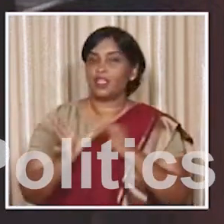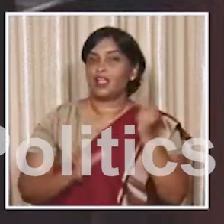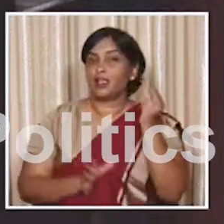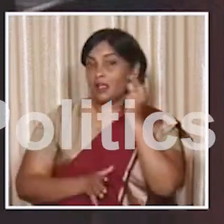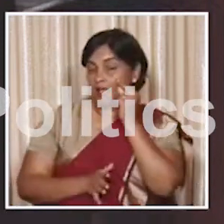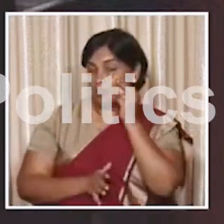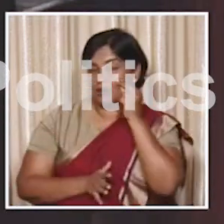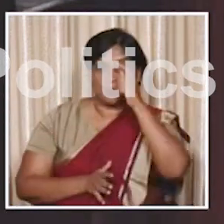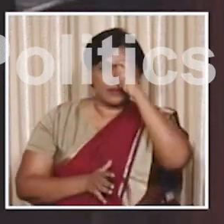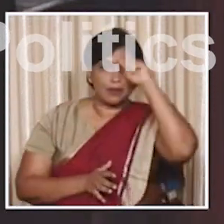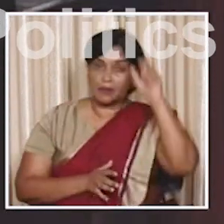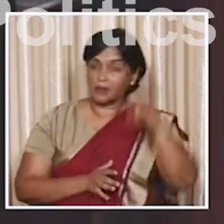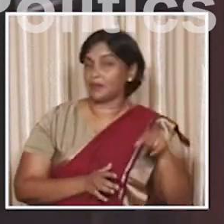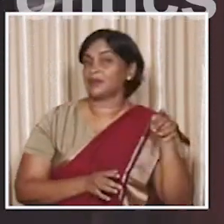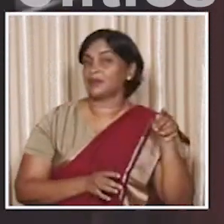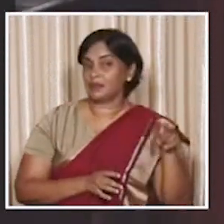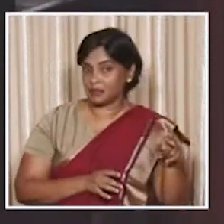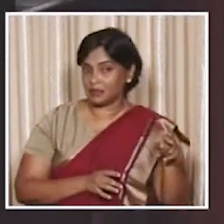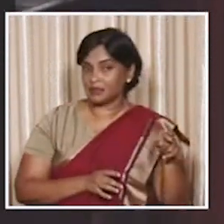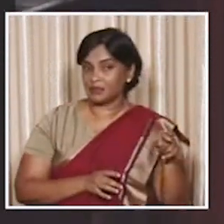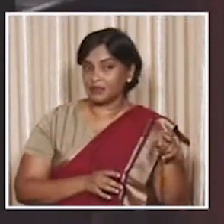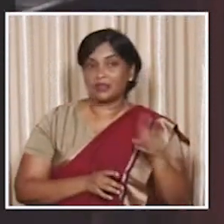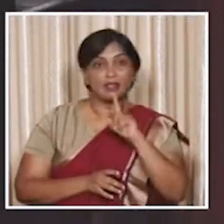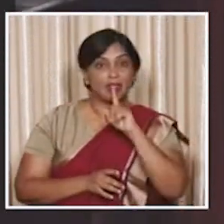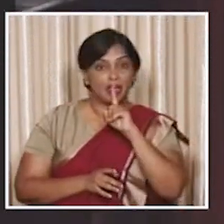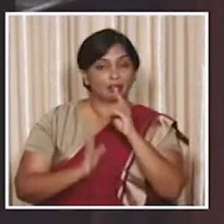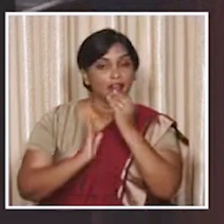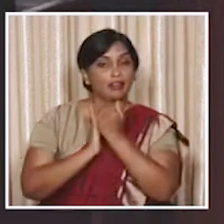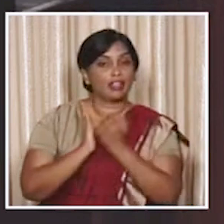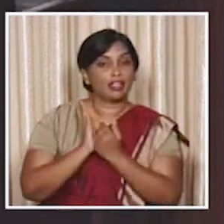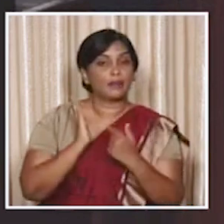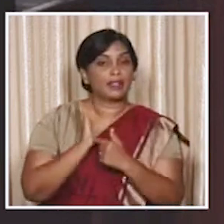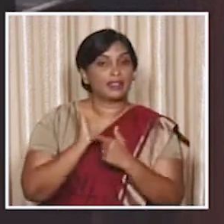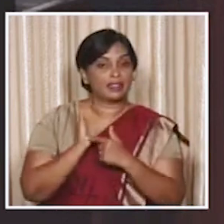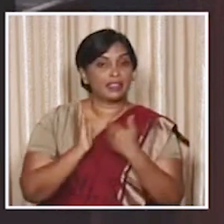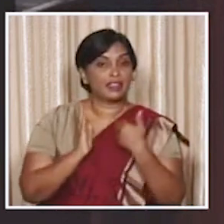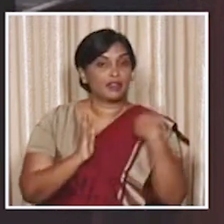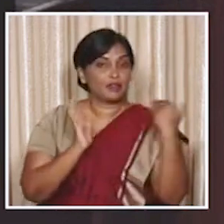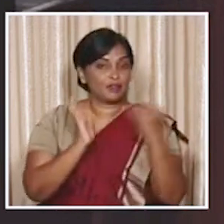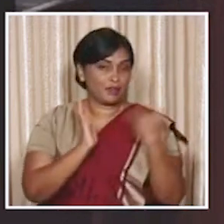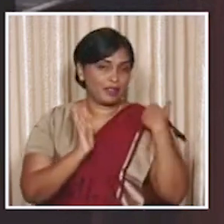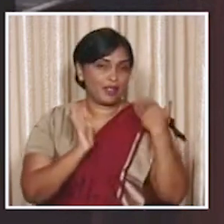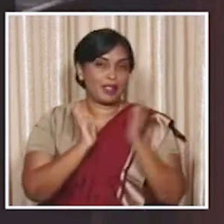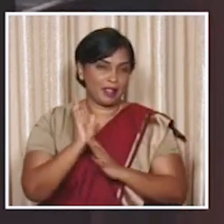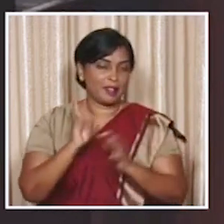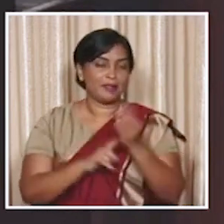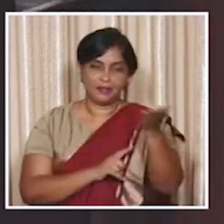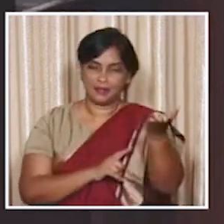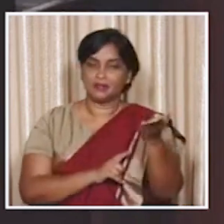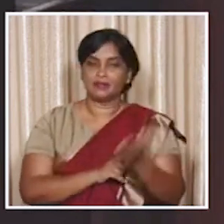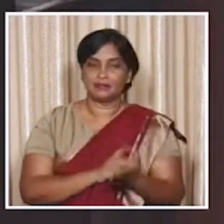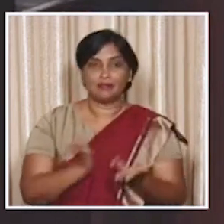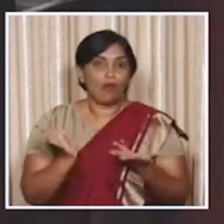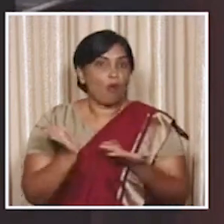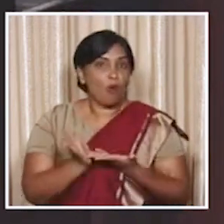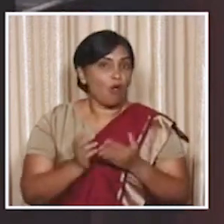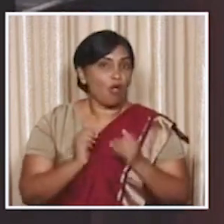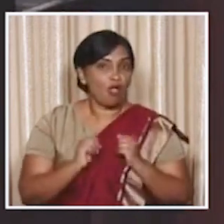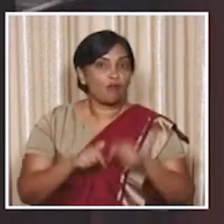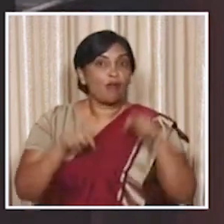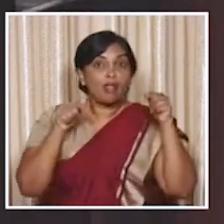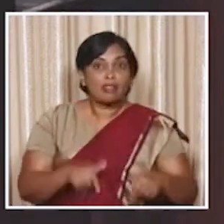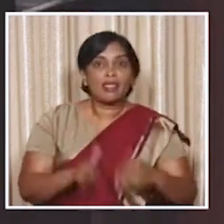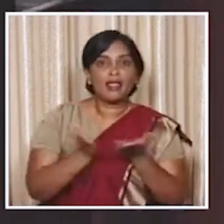ජානායක මහත්තයාගේ මේ කියපු ටික තිස්ස අත්තනායක මගේ සහෝදර මන්ත්‍රීතුමනි කොහොමද දියේද මේ